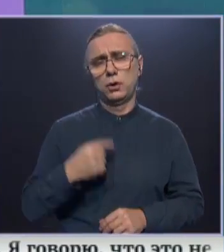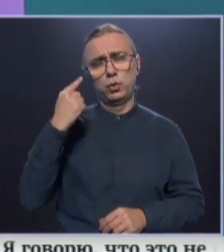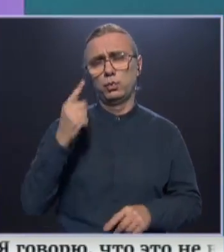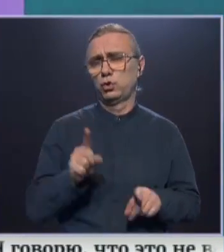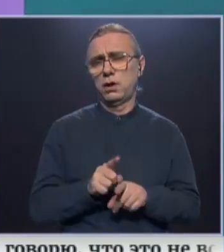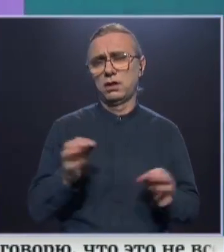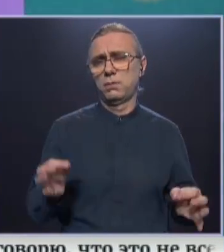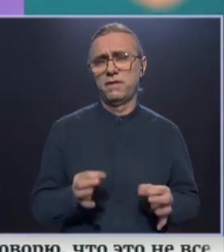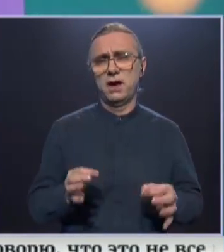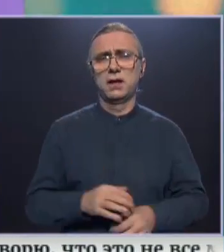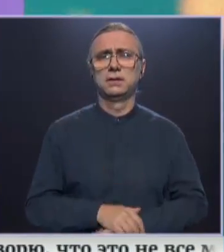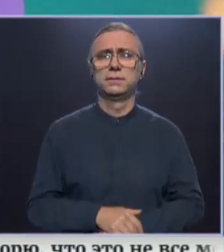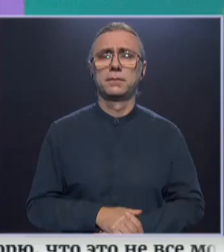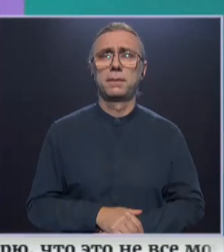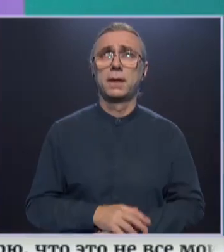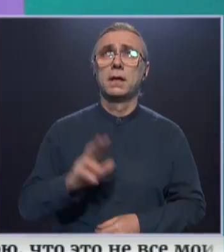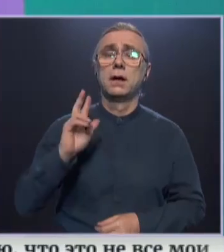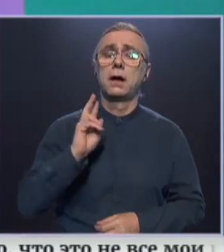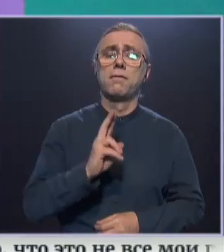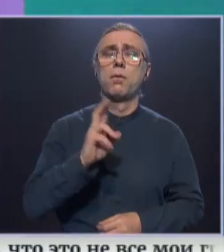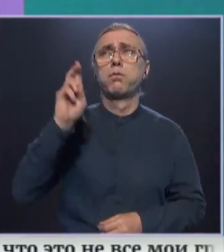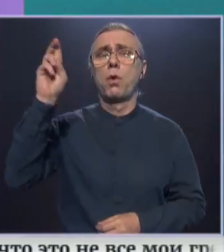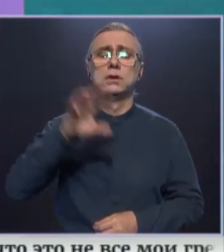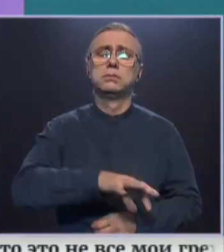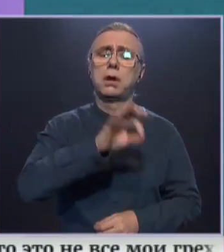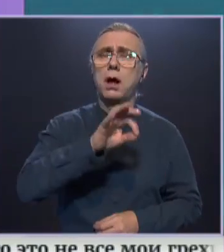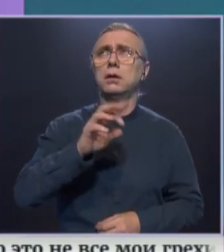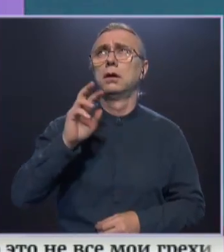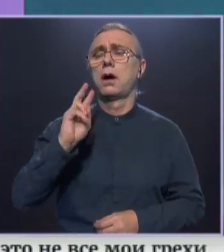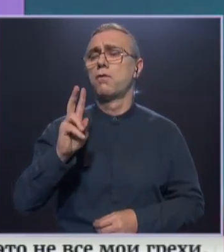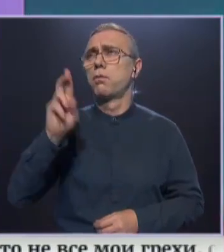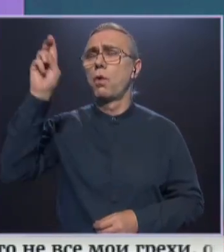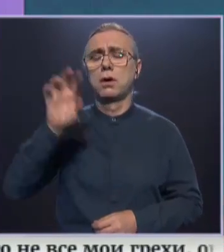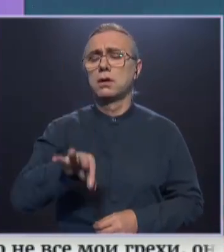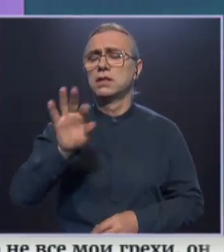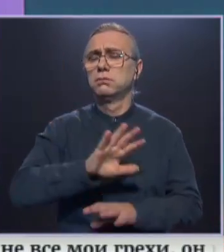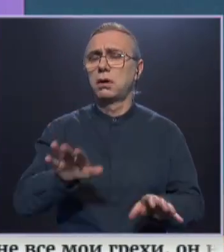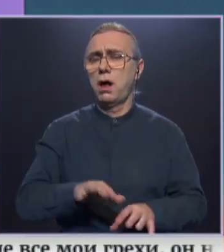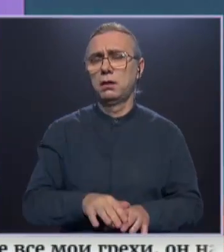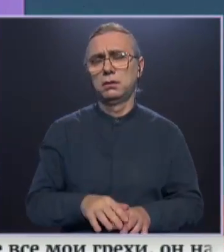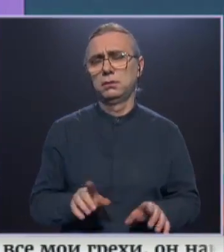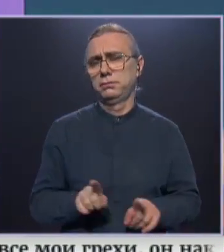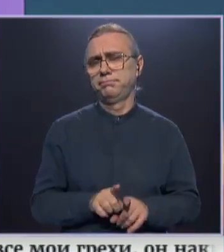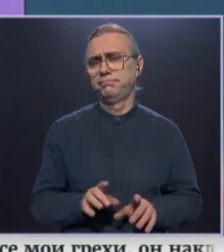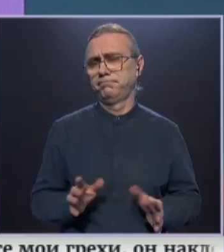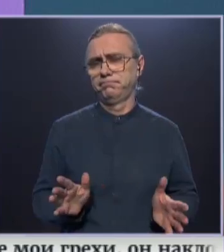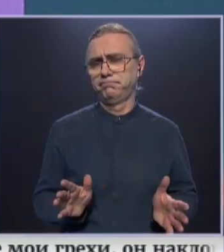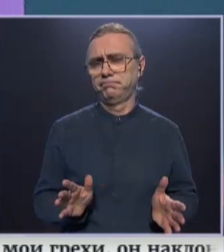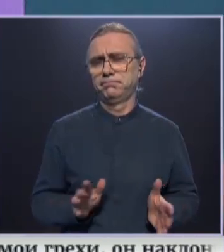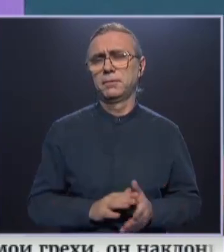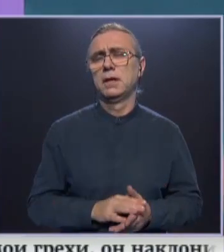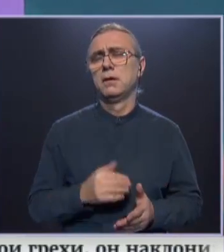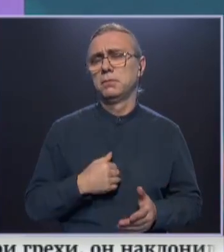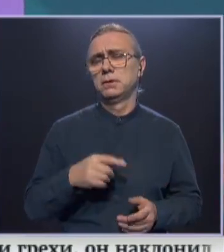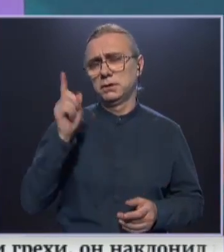Значит, кого Бог избрал, кого не избрал. Мы в православном учении своем четко знаем